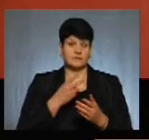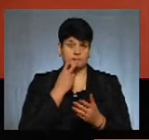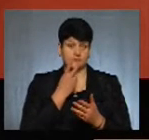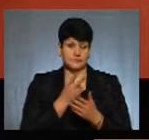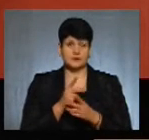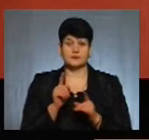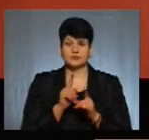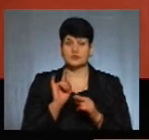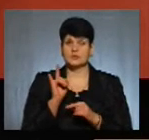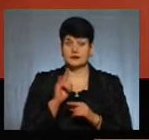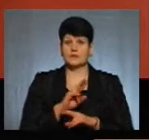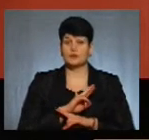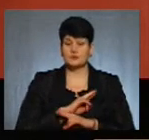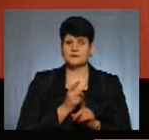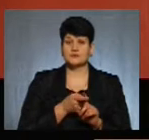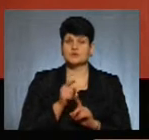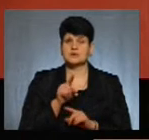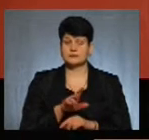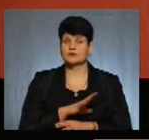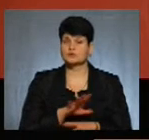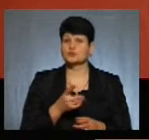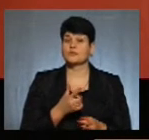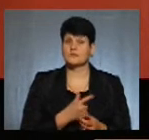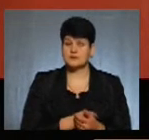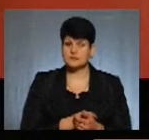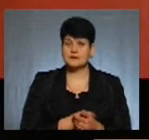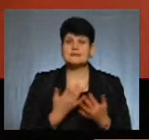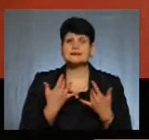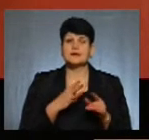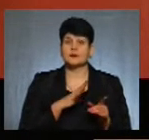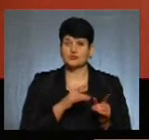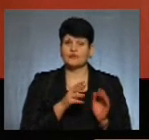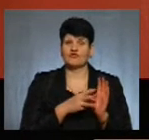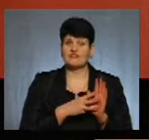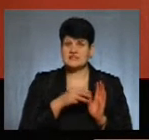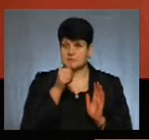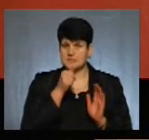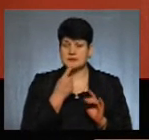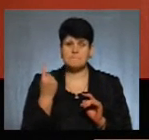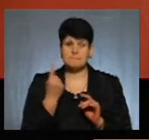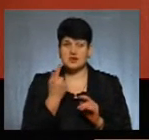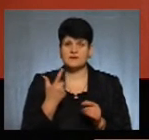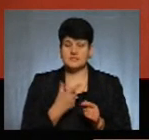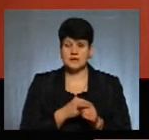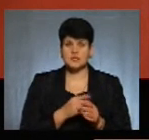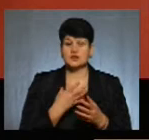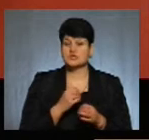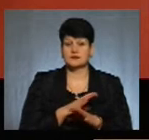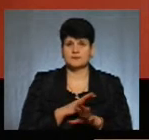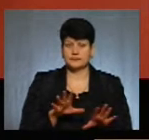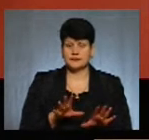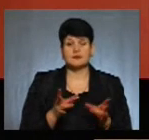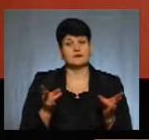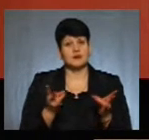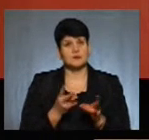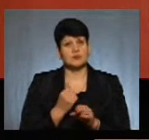Сюжету ми бачимо, що дитинка померла, тому що вона не була вакцинована. Оскільки їй було 8 місяців, тобто перше вакцинування вона ще не пройшла.